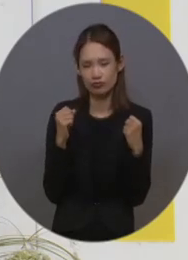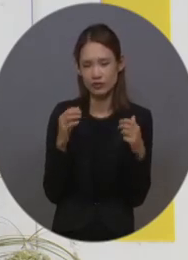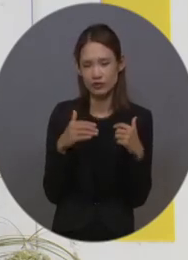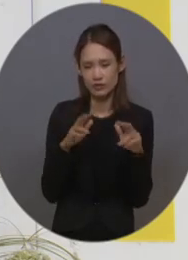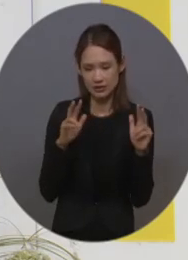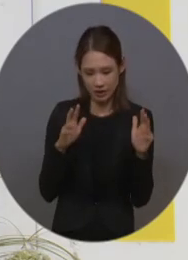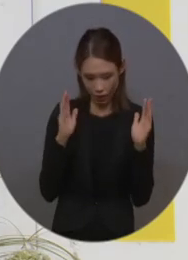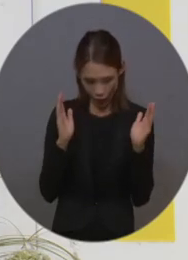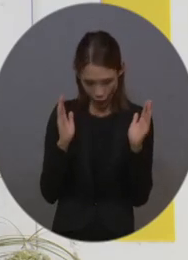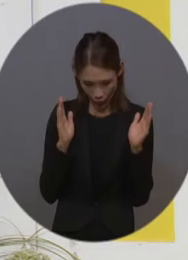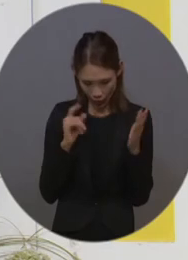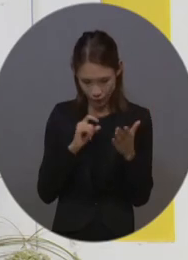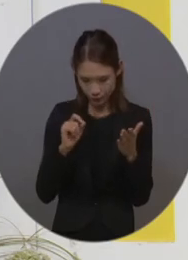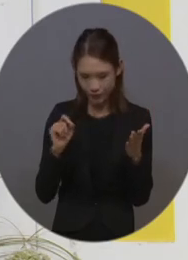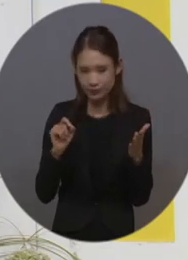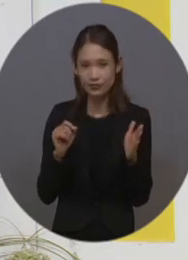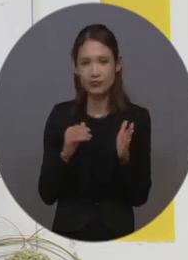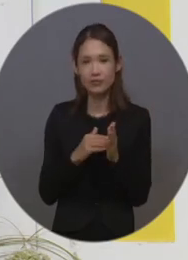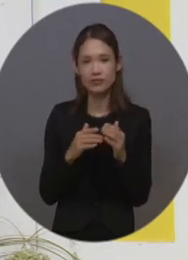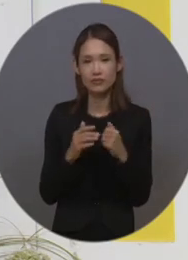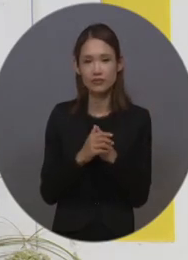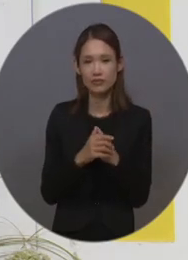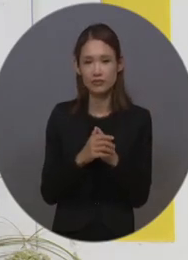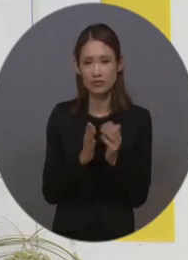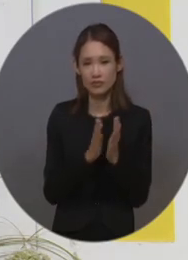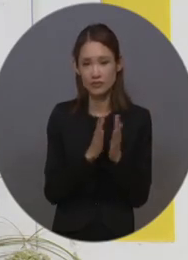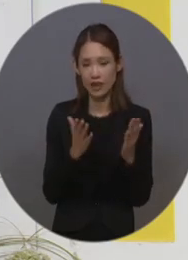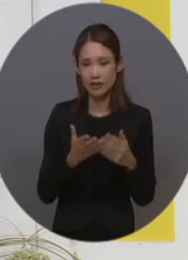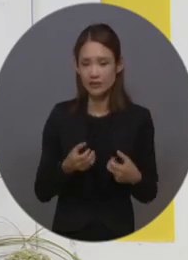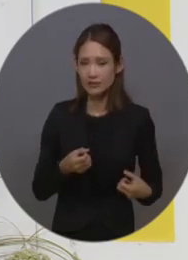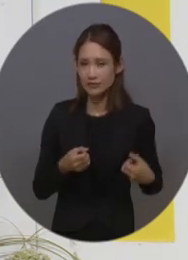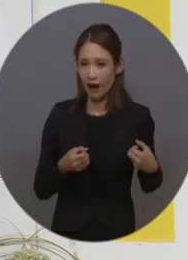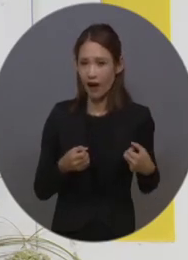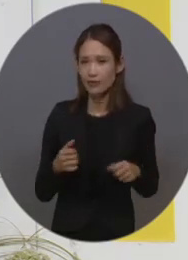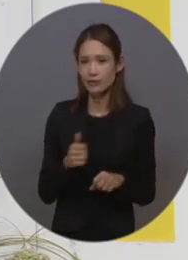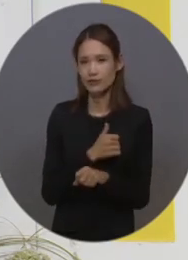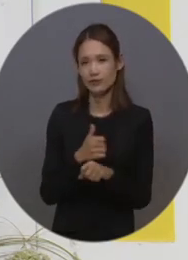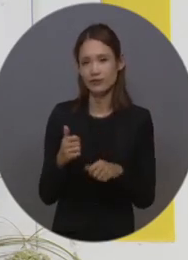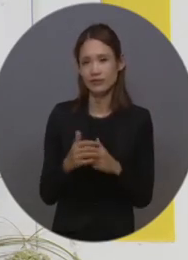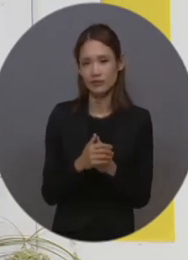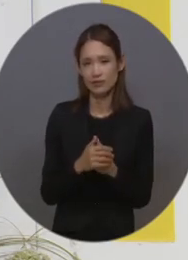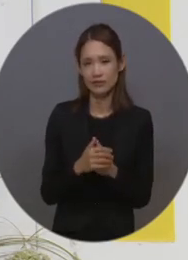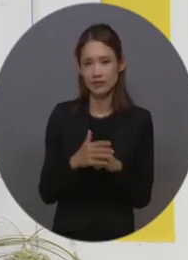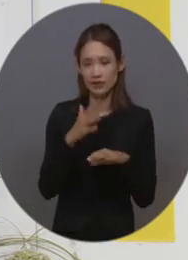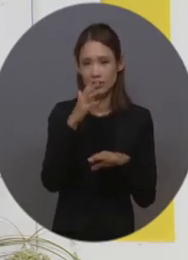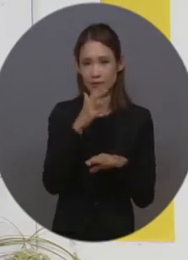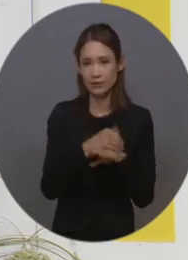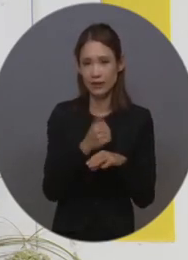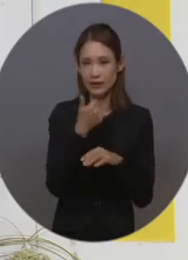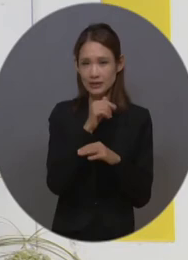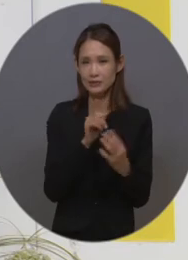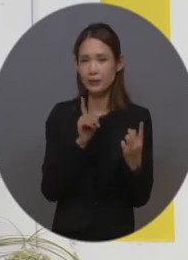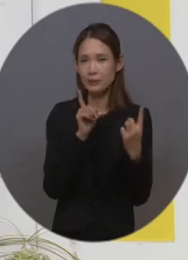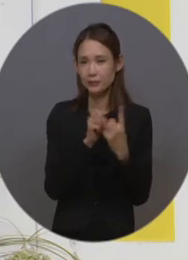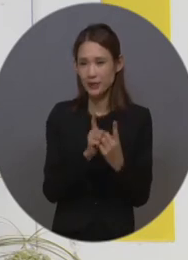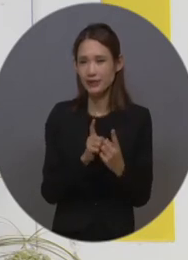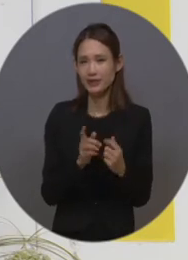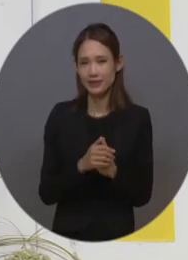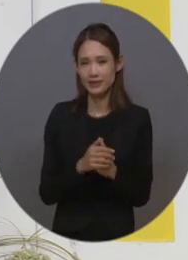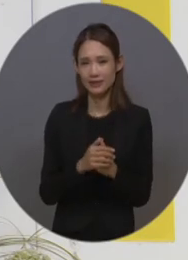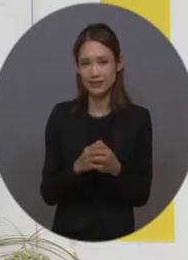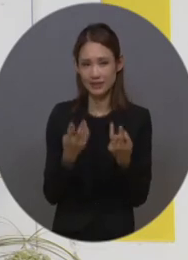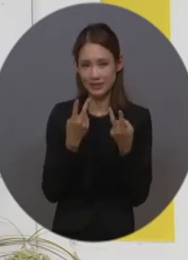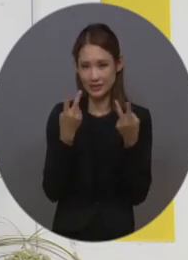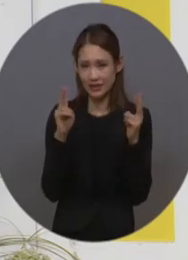이제 공부해야 되겠다. 우리 친구들이 책을 갖고 다니더라고요. 네. 야 이제 마지막 미팅이다. 2학년